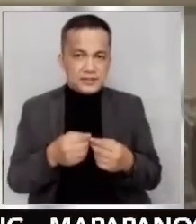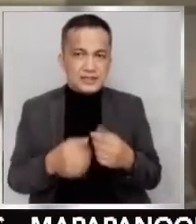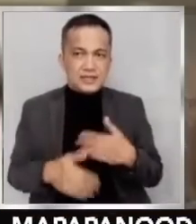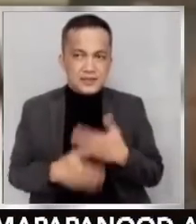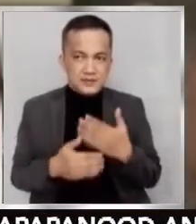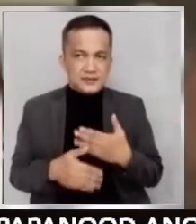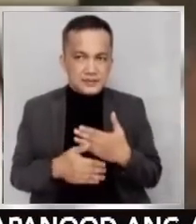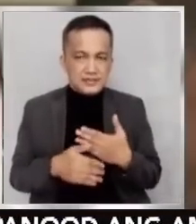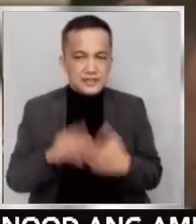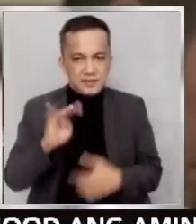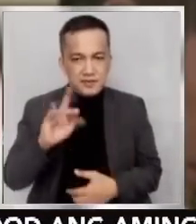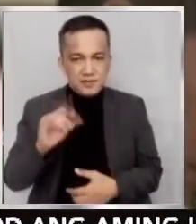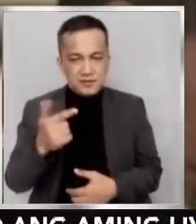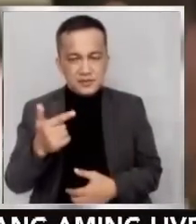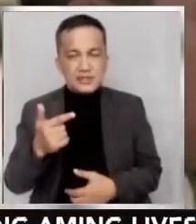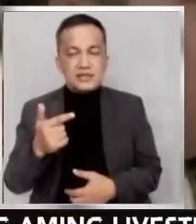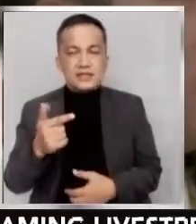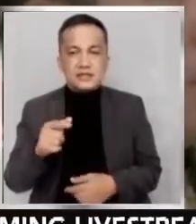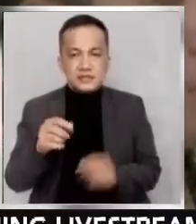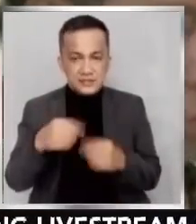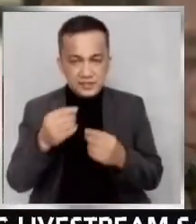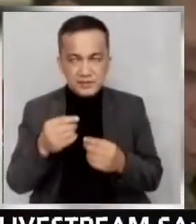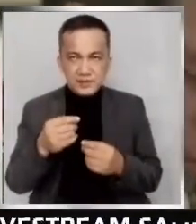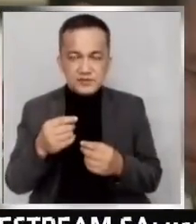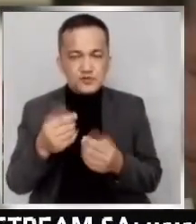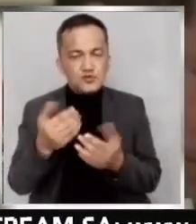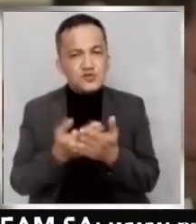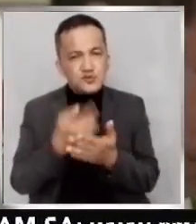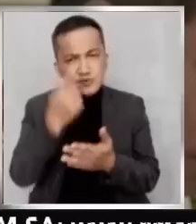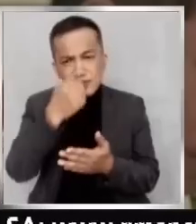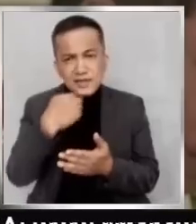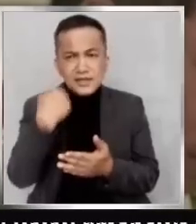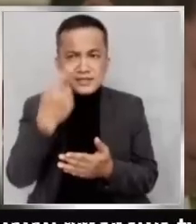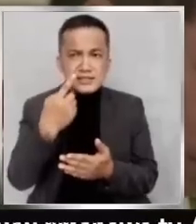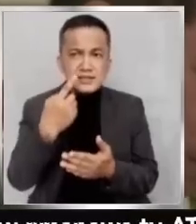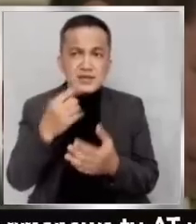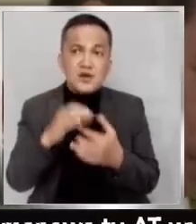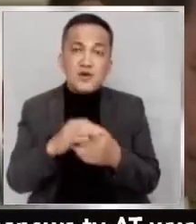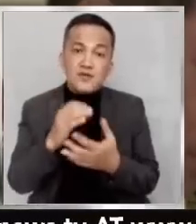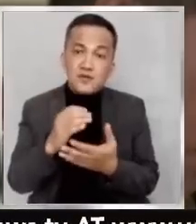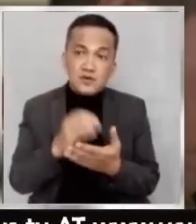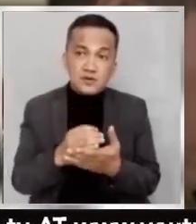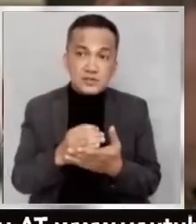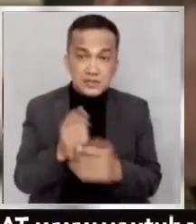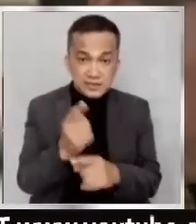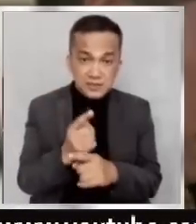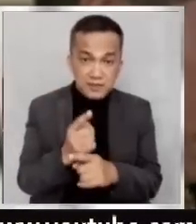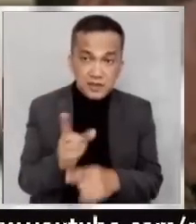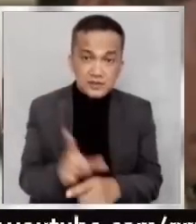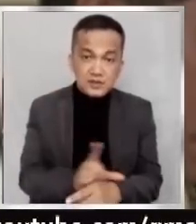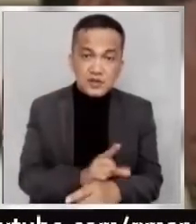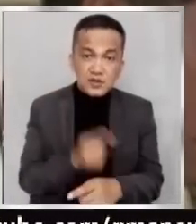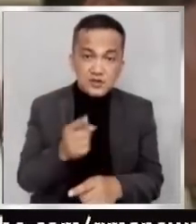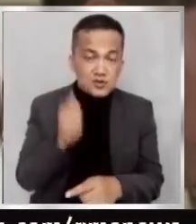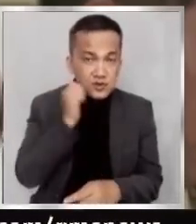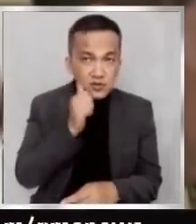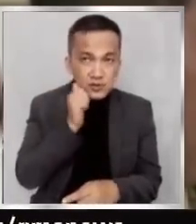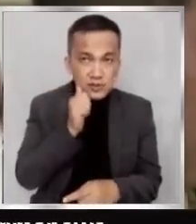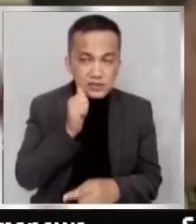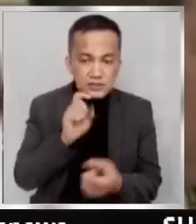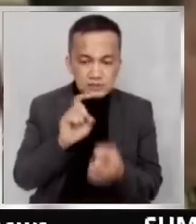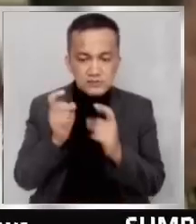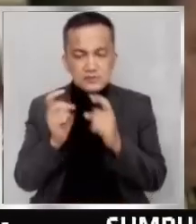Gang. To give it a new face, syempre. Kasi, di ba, habang tumatagal, you always have to reinvent